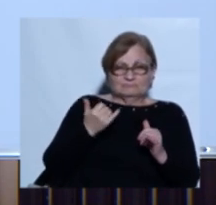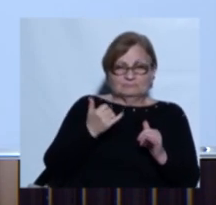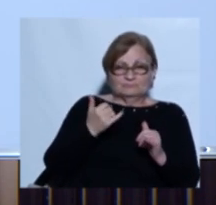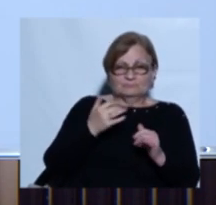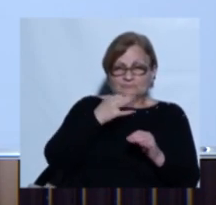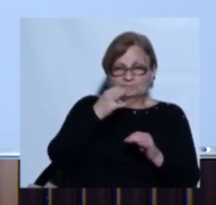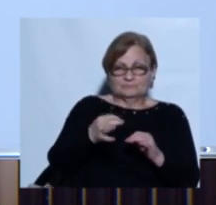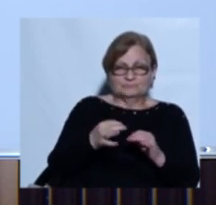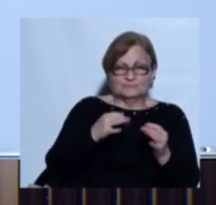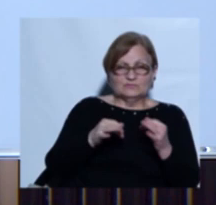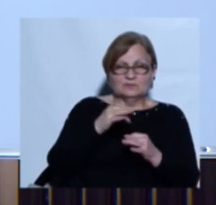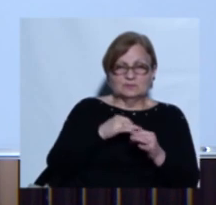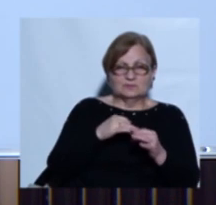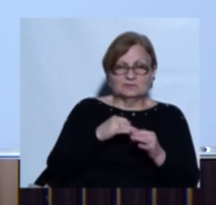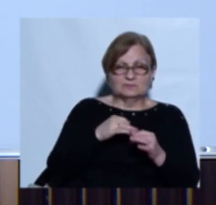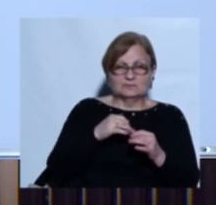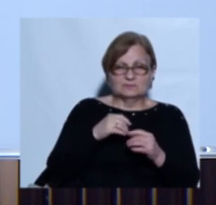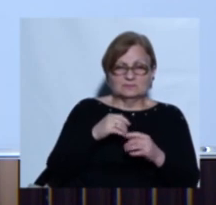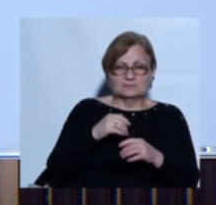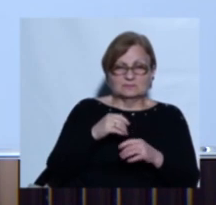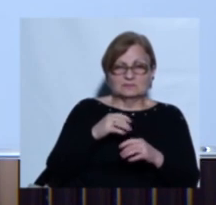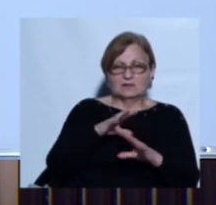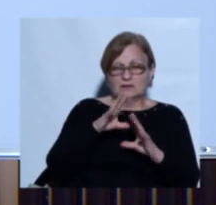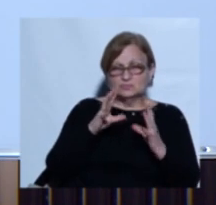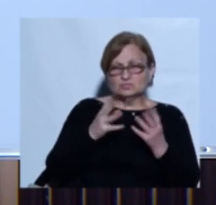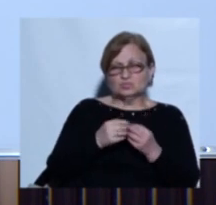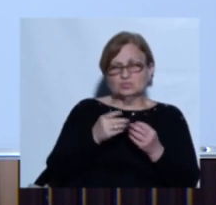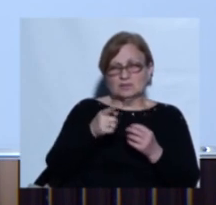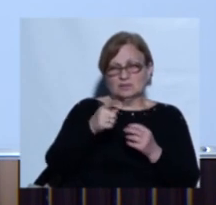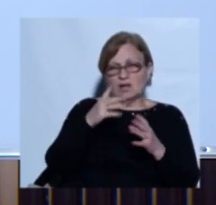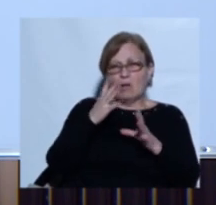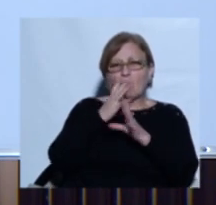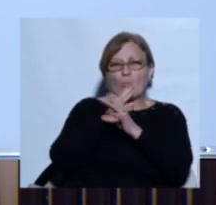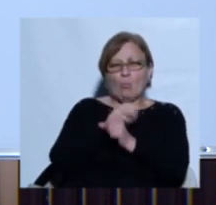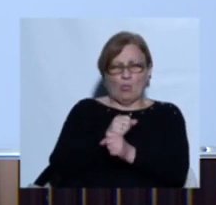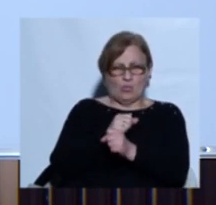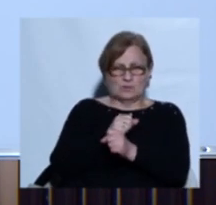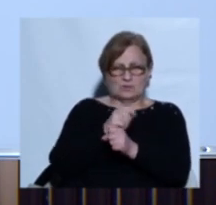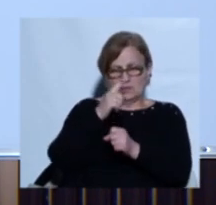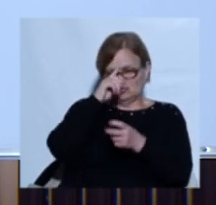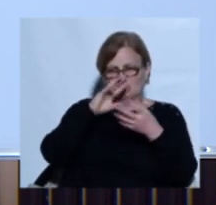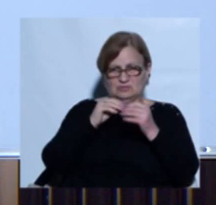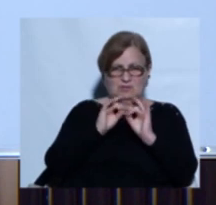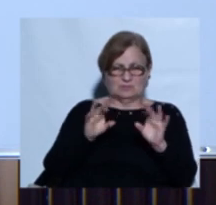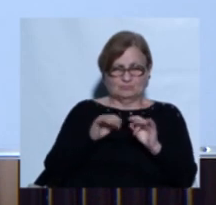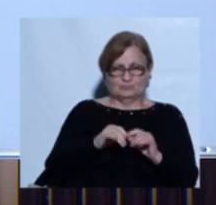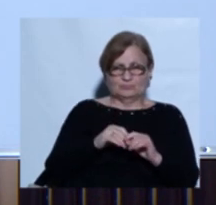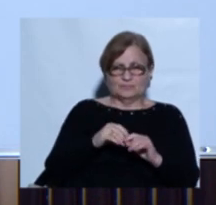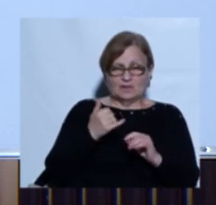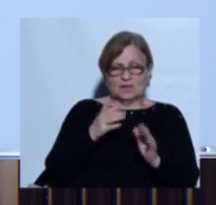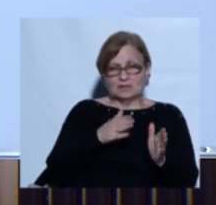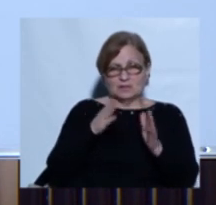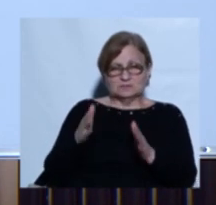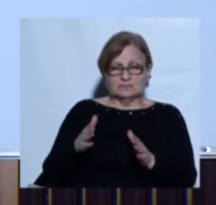მოგვიანებით ვისაუბრებთ. აი ეს არის სულ, შეიძლება ითქვას, მოკლე სიუჟეტი ნაწარმოებისა. ახლა კი